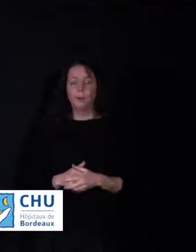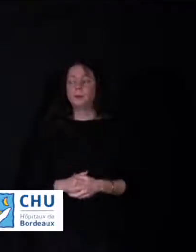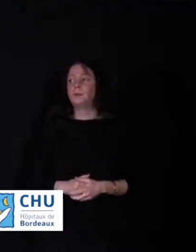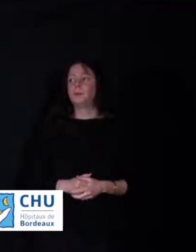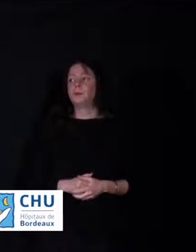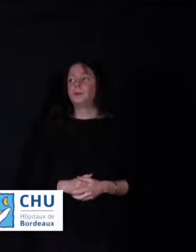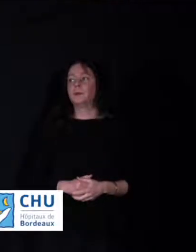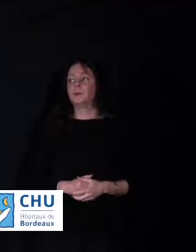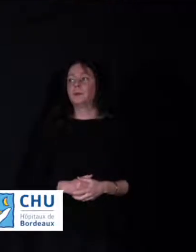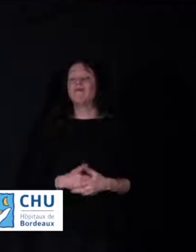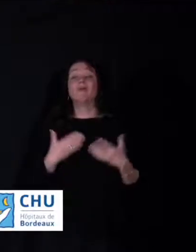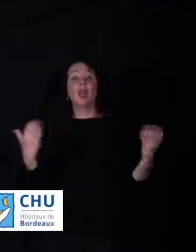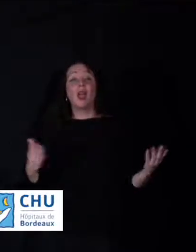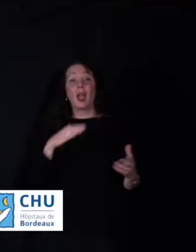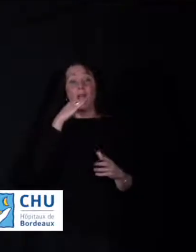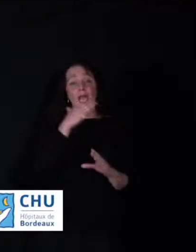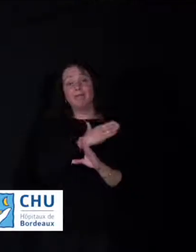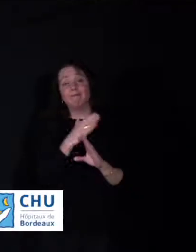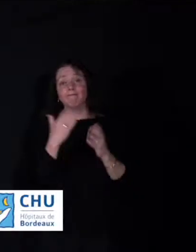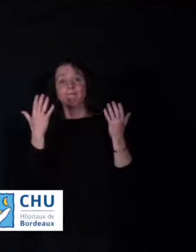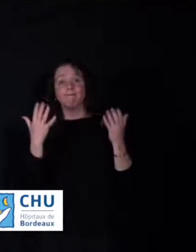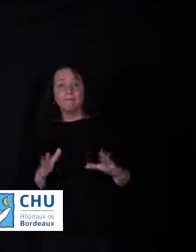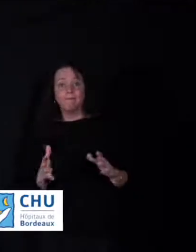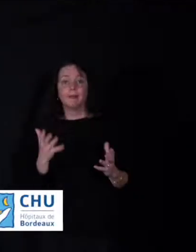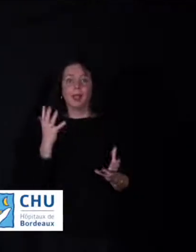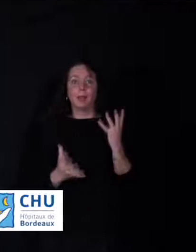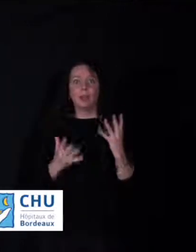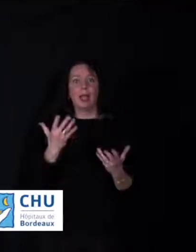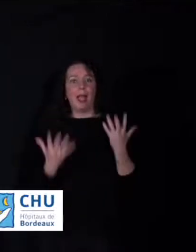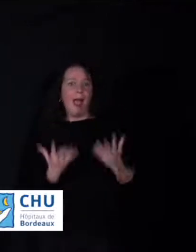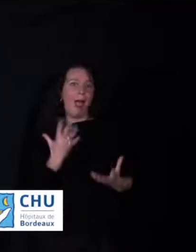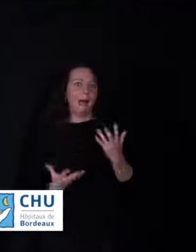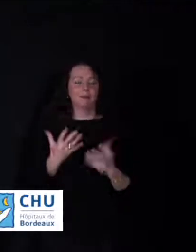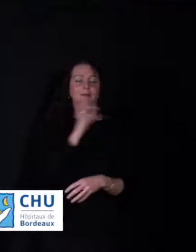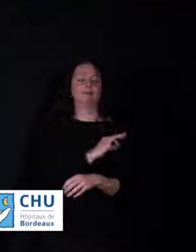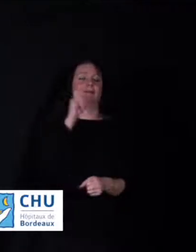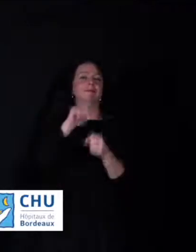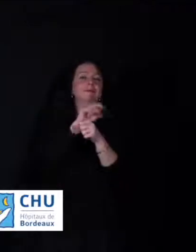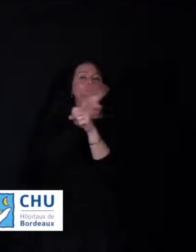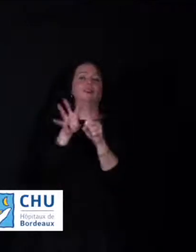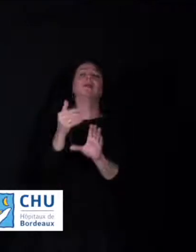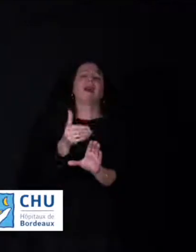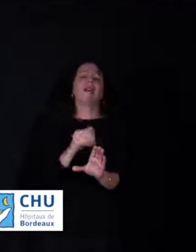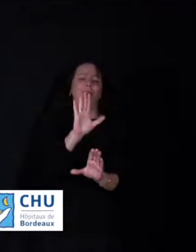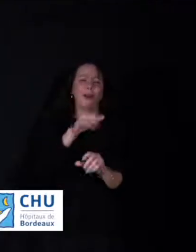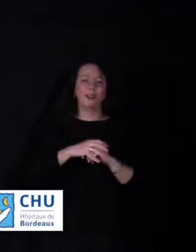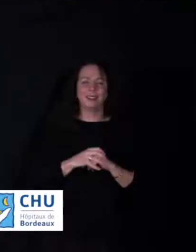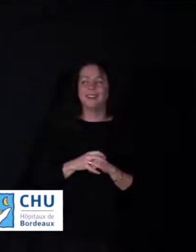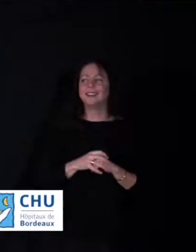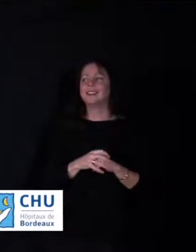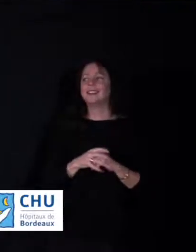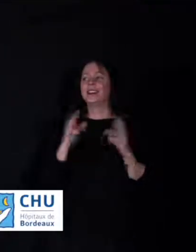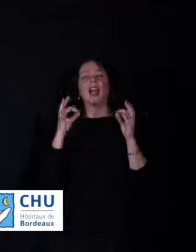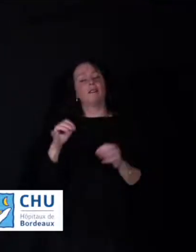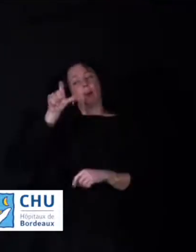Alors, on arrive vers la fin, et le sujet tant attendu peut-être du vaccin Covid, mais juste un mot peut-être pour parler de la place